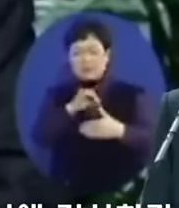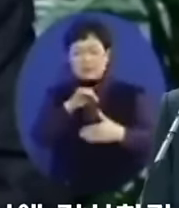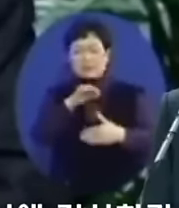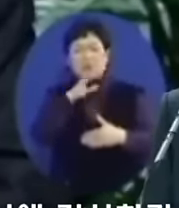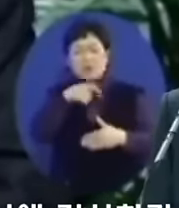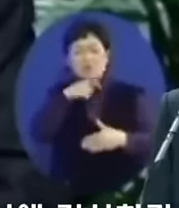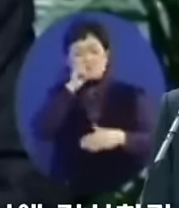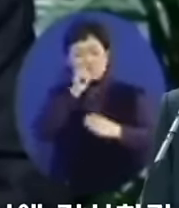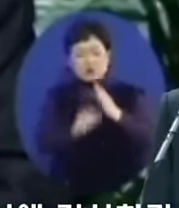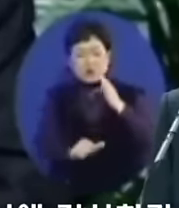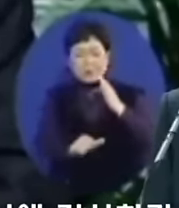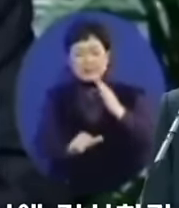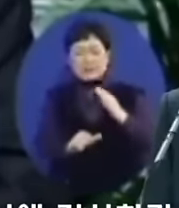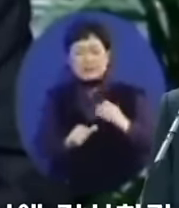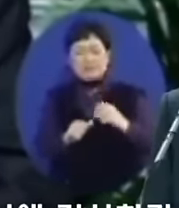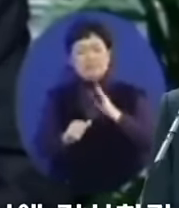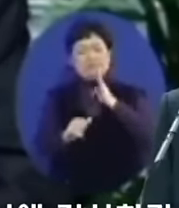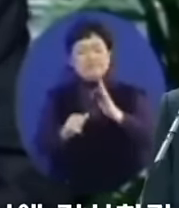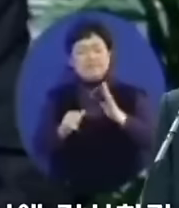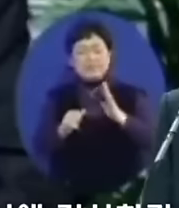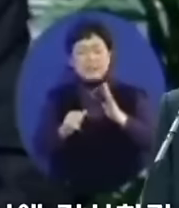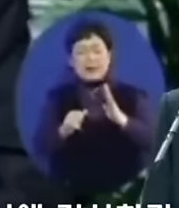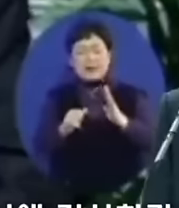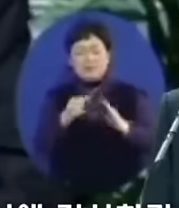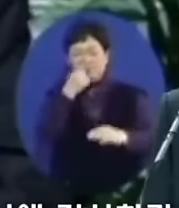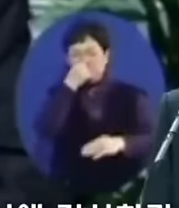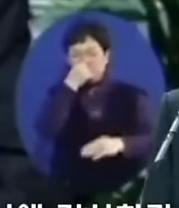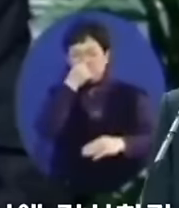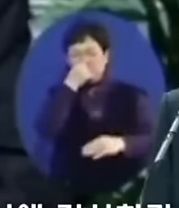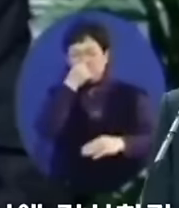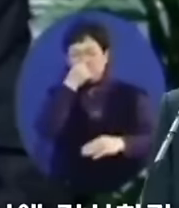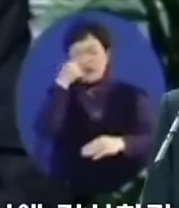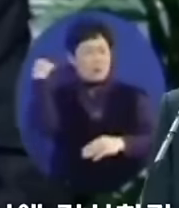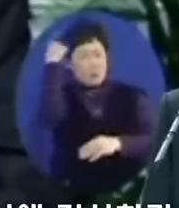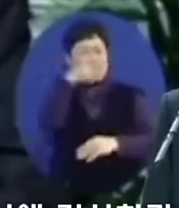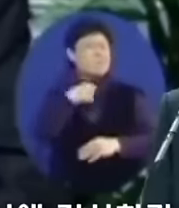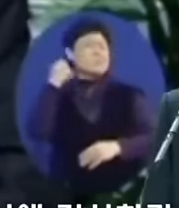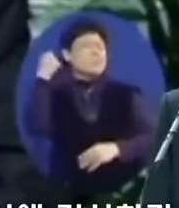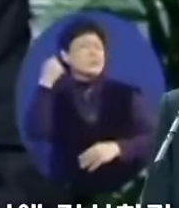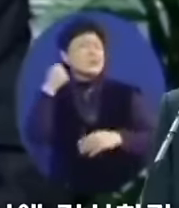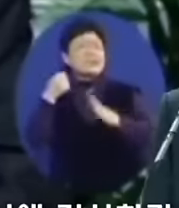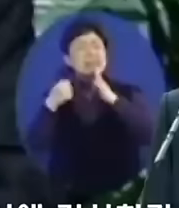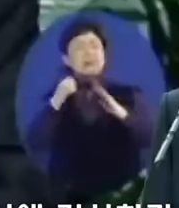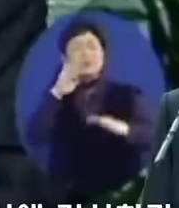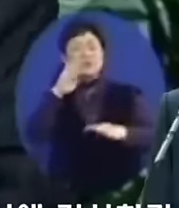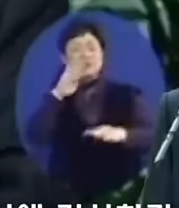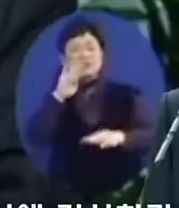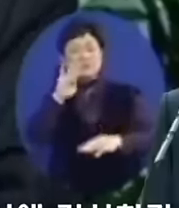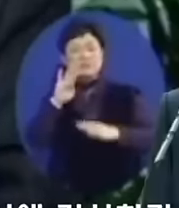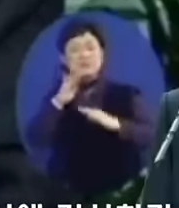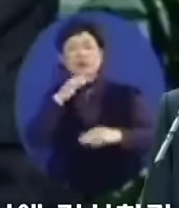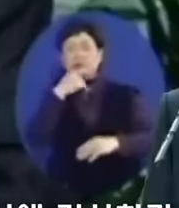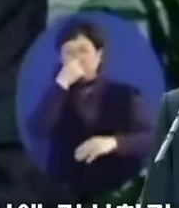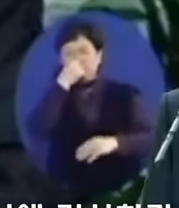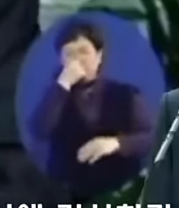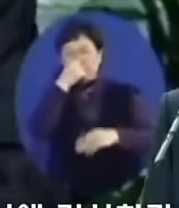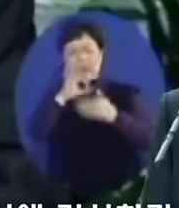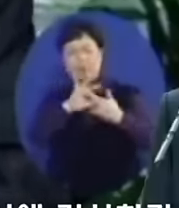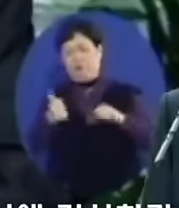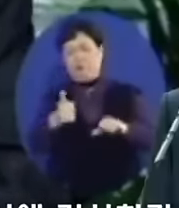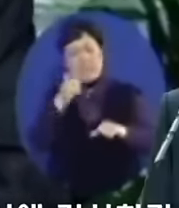4분 이상 빠져도 죽고 목을 메어서 4분 이상 숨을 못 쉬어도 죽지 않습니까? 기도도 쉬면